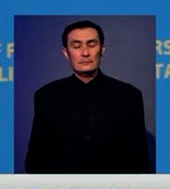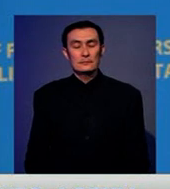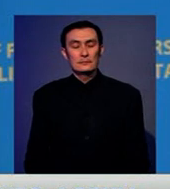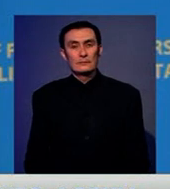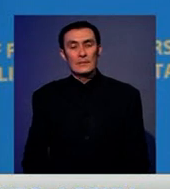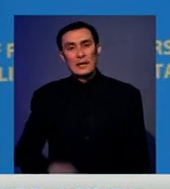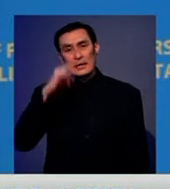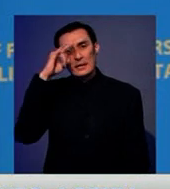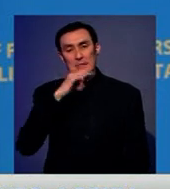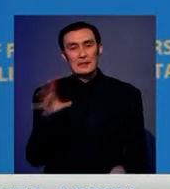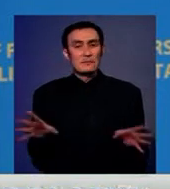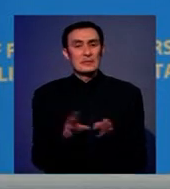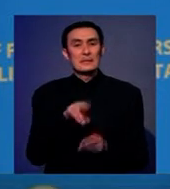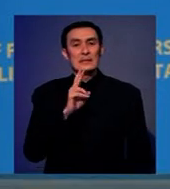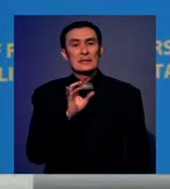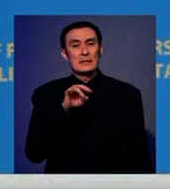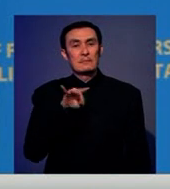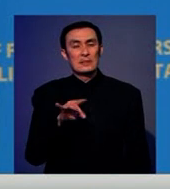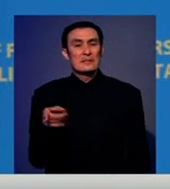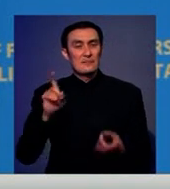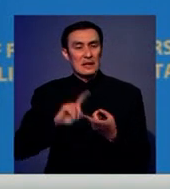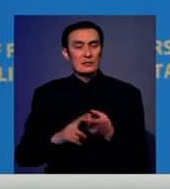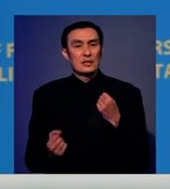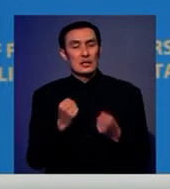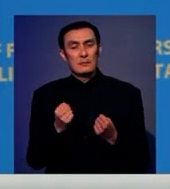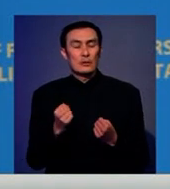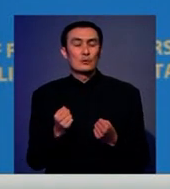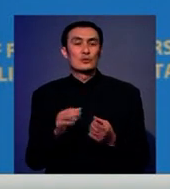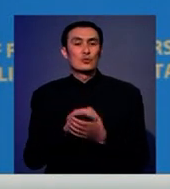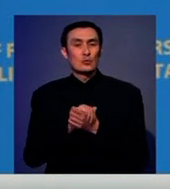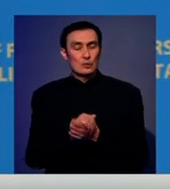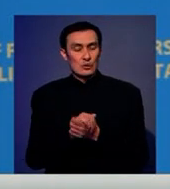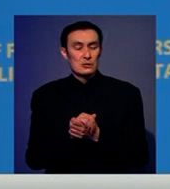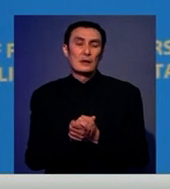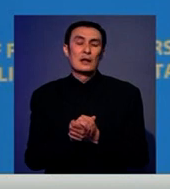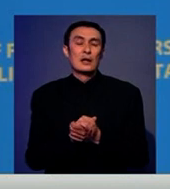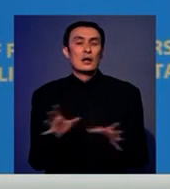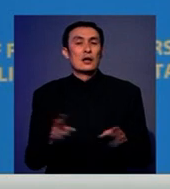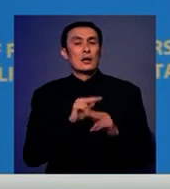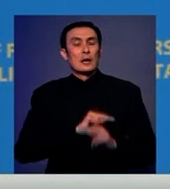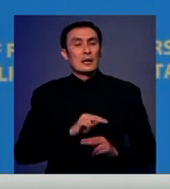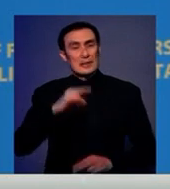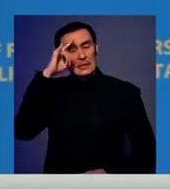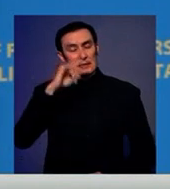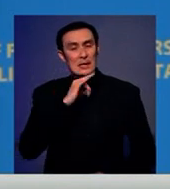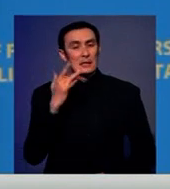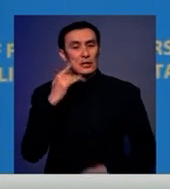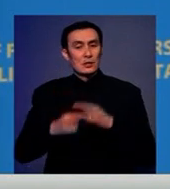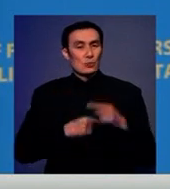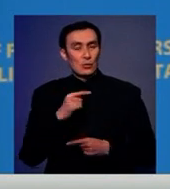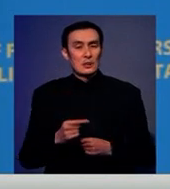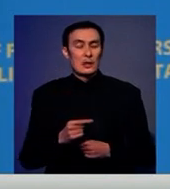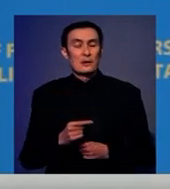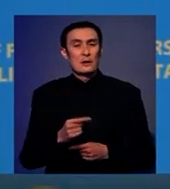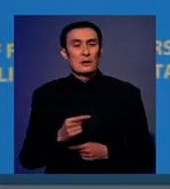Казахстан и Кипр связывают прочные узы дружбы и сотрудничества. Казахстан традиционно рассматривает